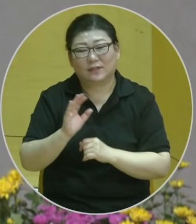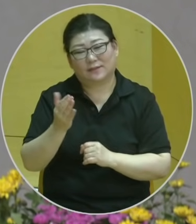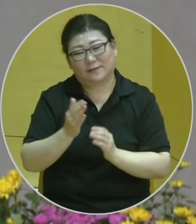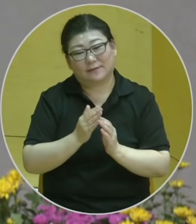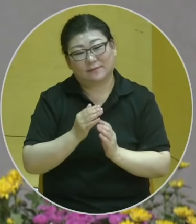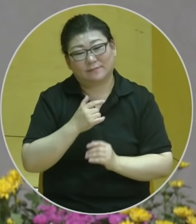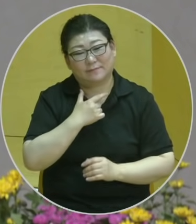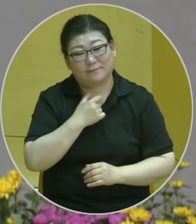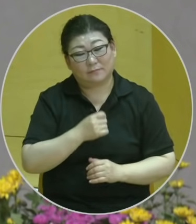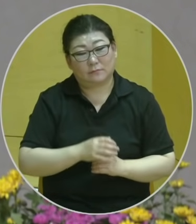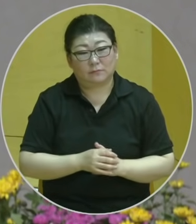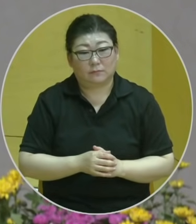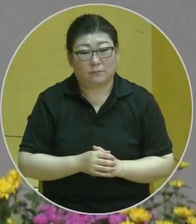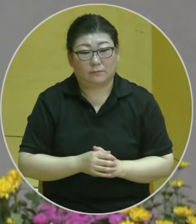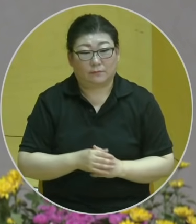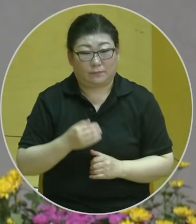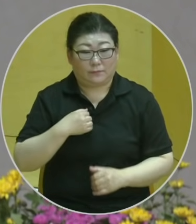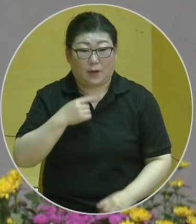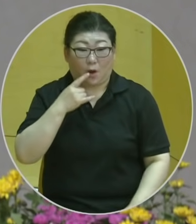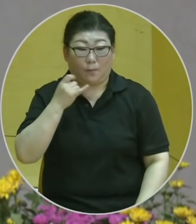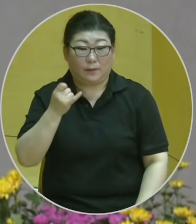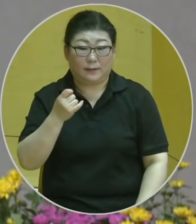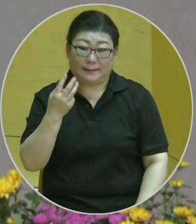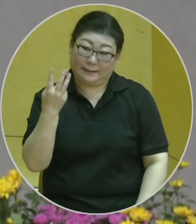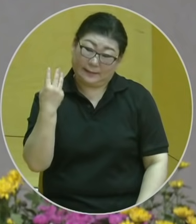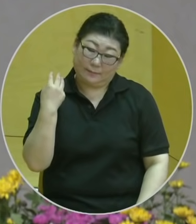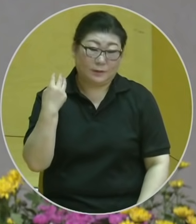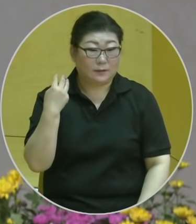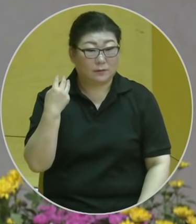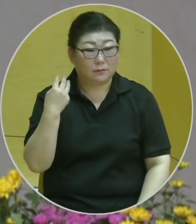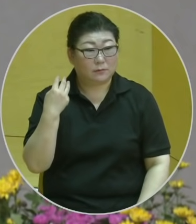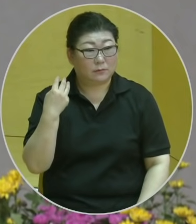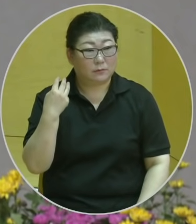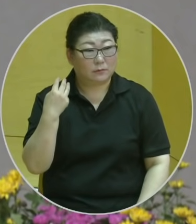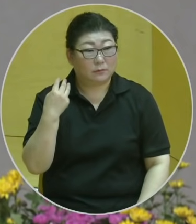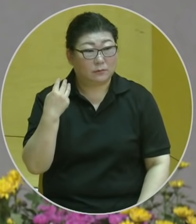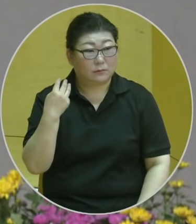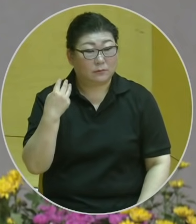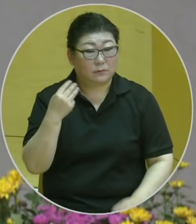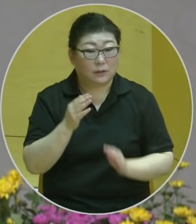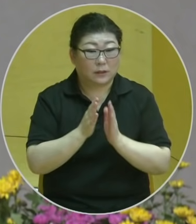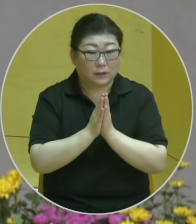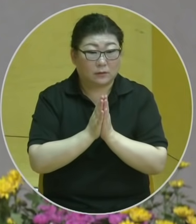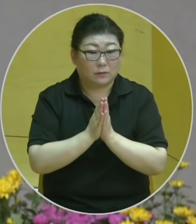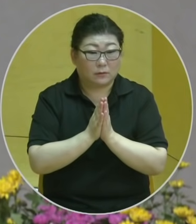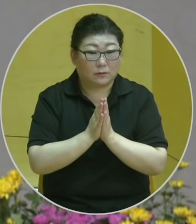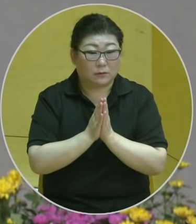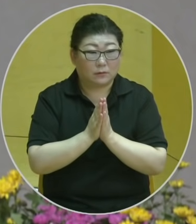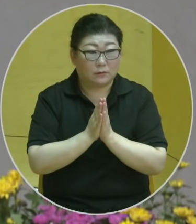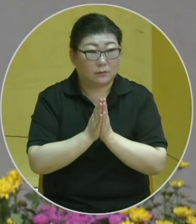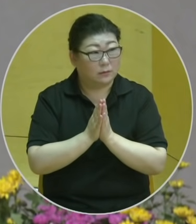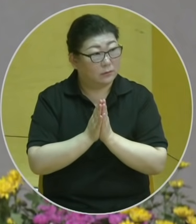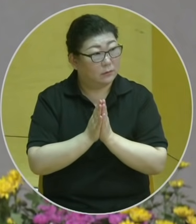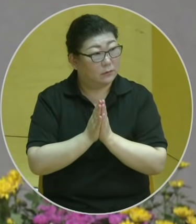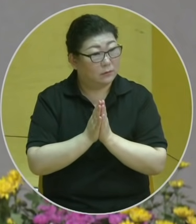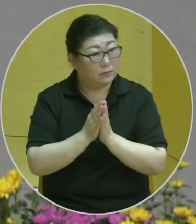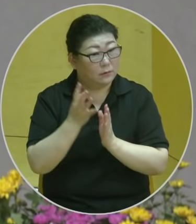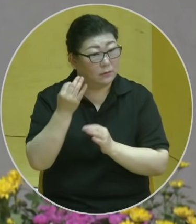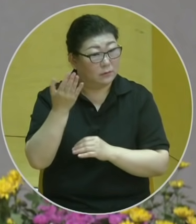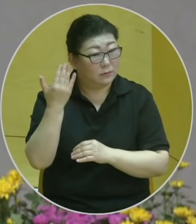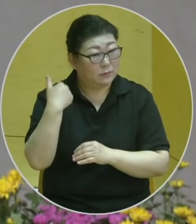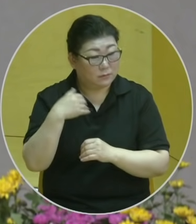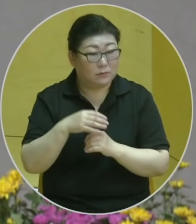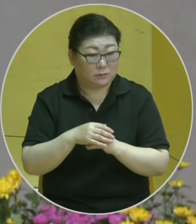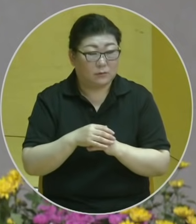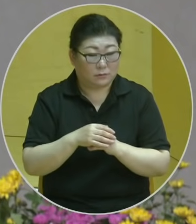믿습니다. 저희 어머님은 3주 전에 기도하신 대로 그렇게 돌아가셨습니다. 본인이 그리워하셨던 그